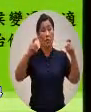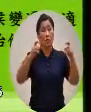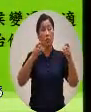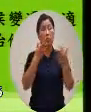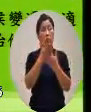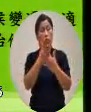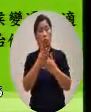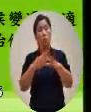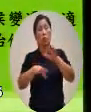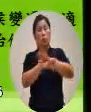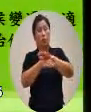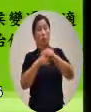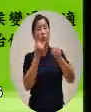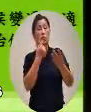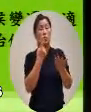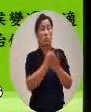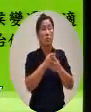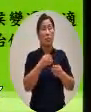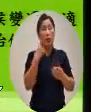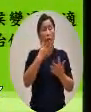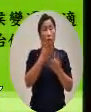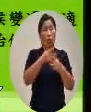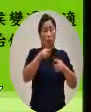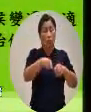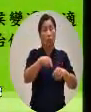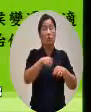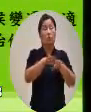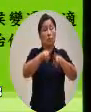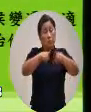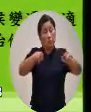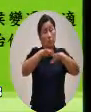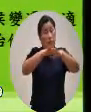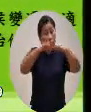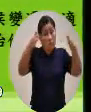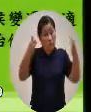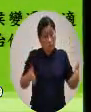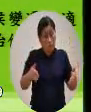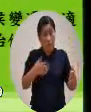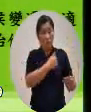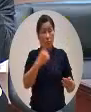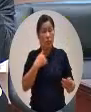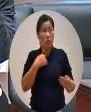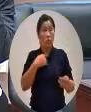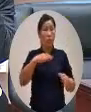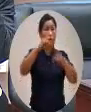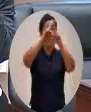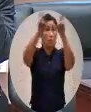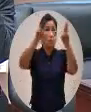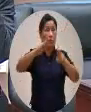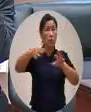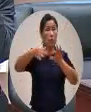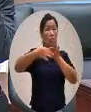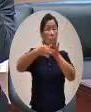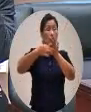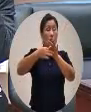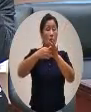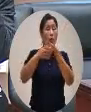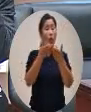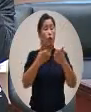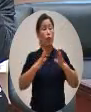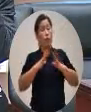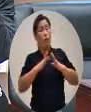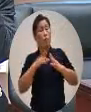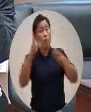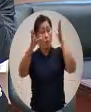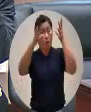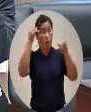希望是說透過這樣的一個平台可以能夠跟國際分享很多的資源還有